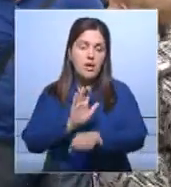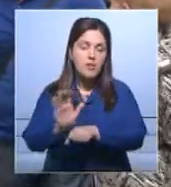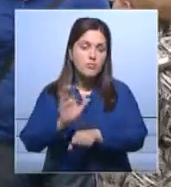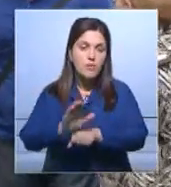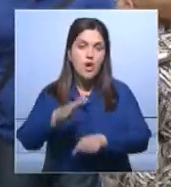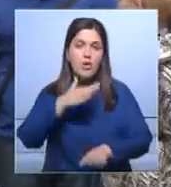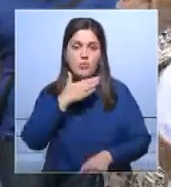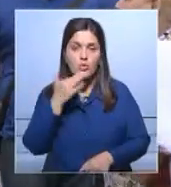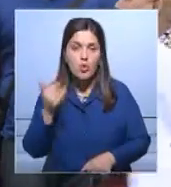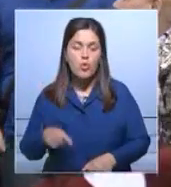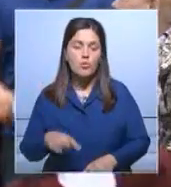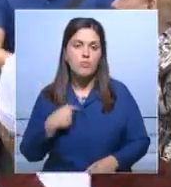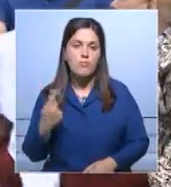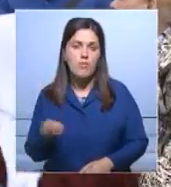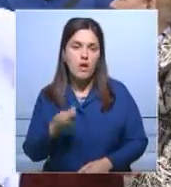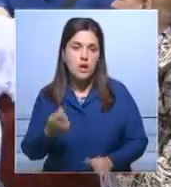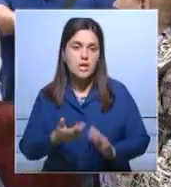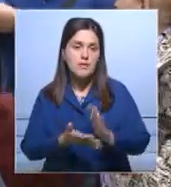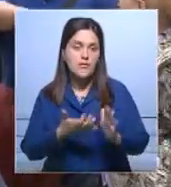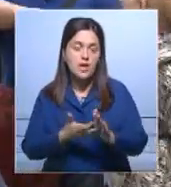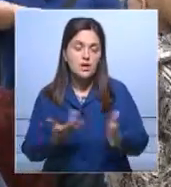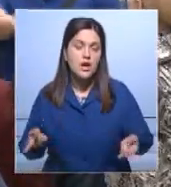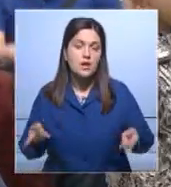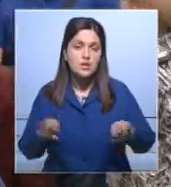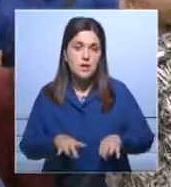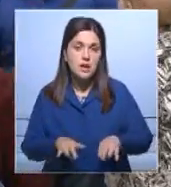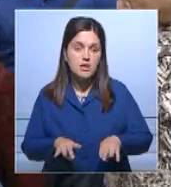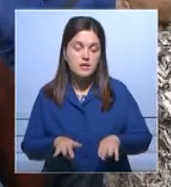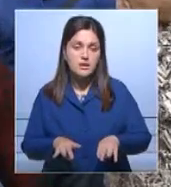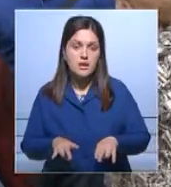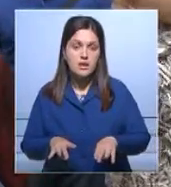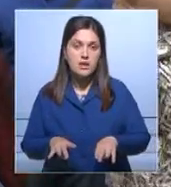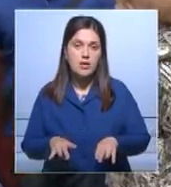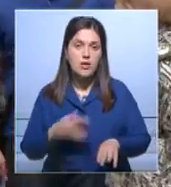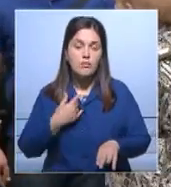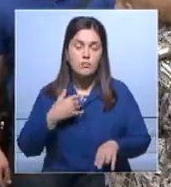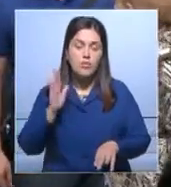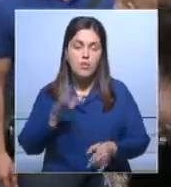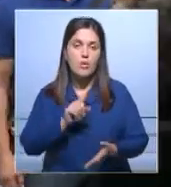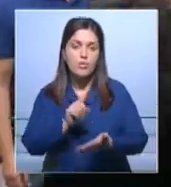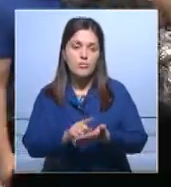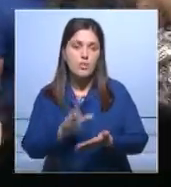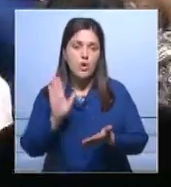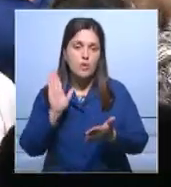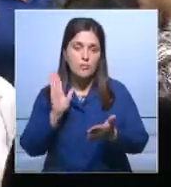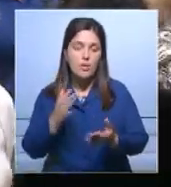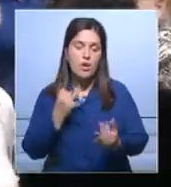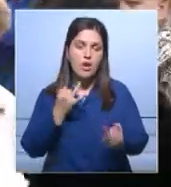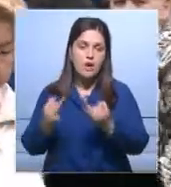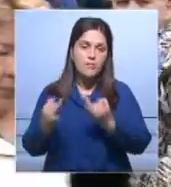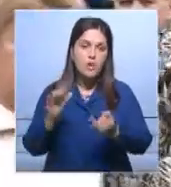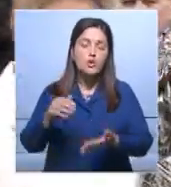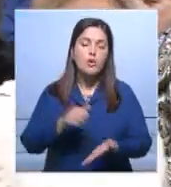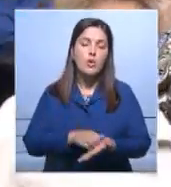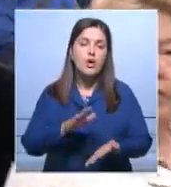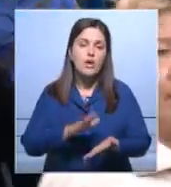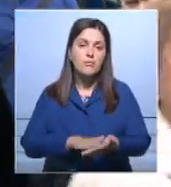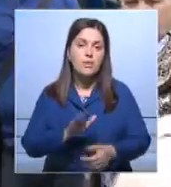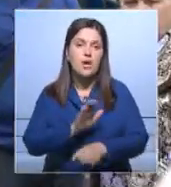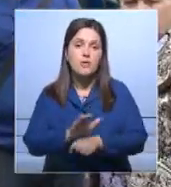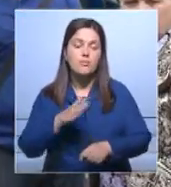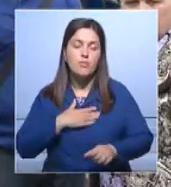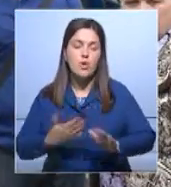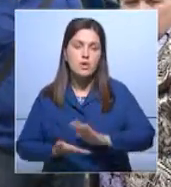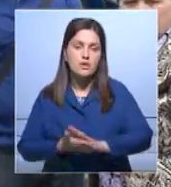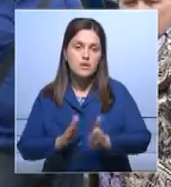он экспортируется в рамках евразийского сообщества, то нам останется только одно – садиться с производителями и оптовиками, закреплять